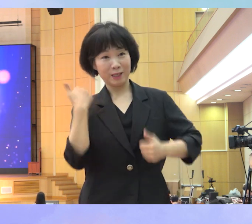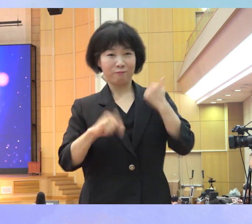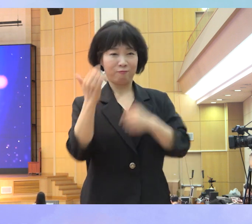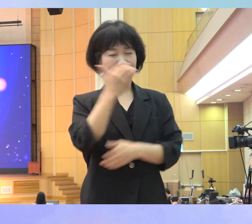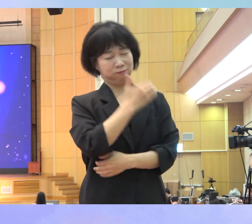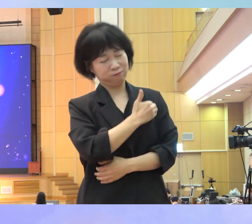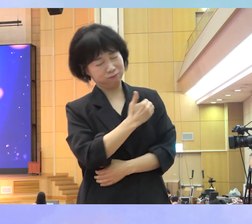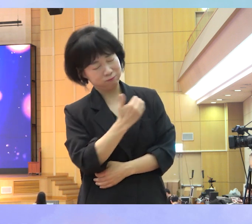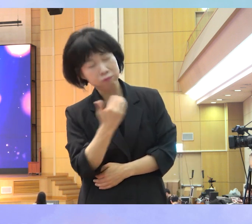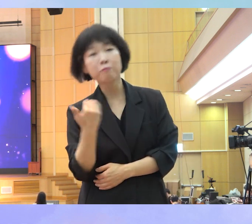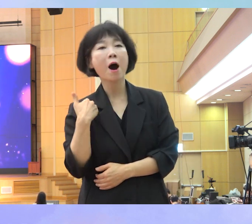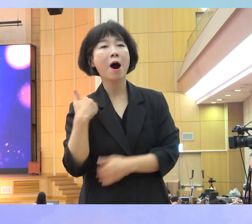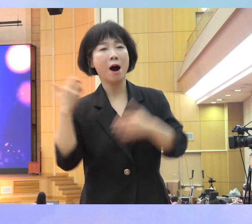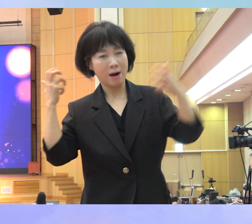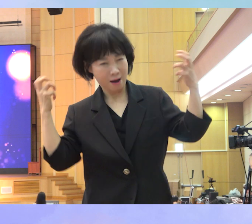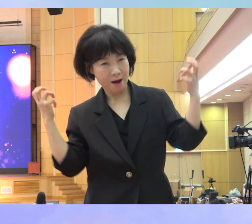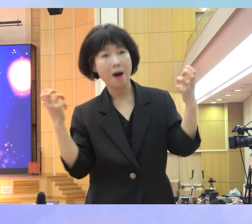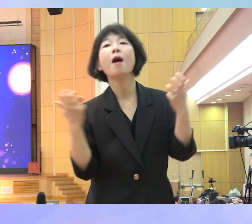기쁨이